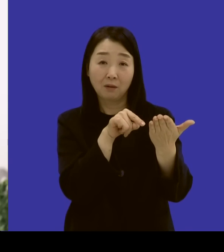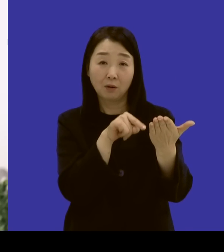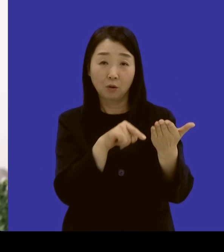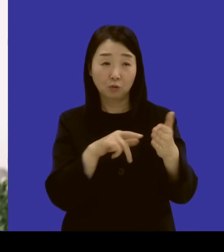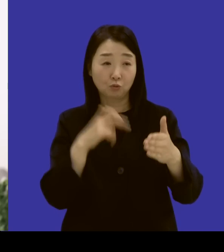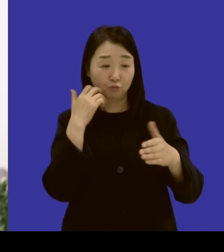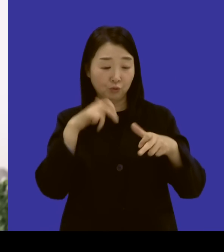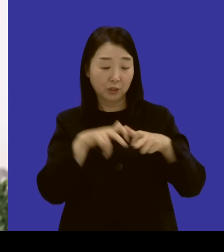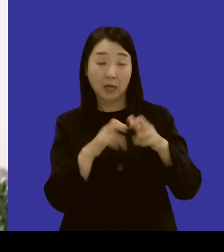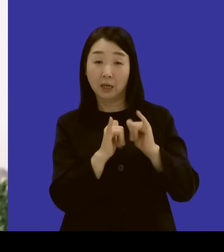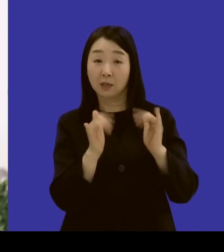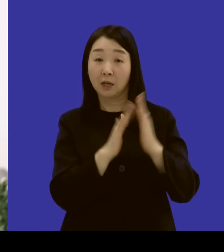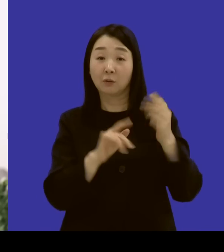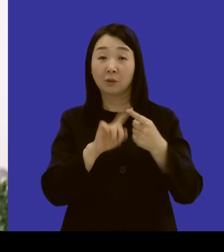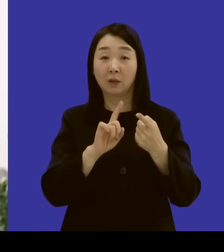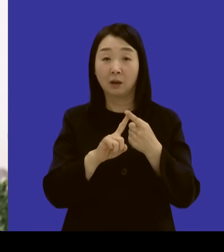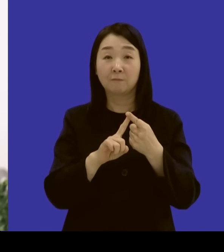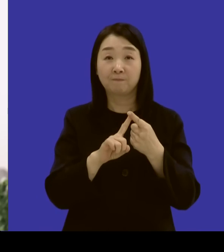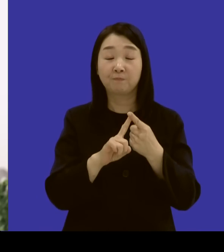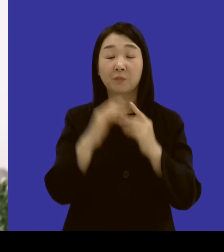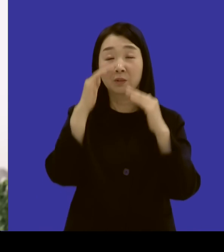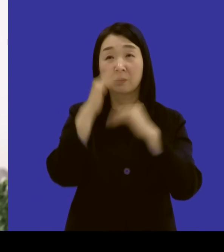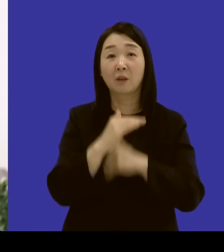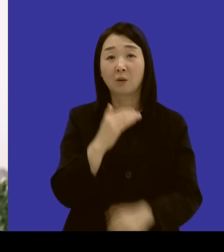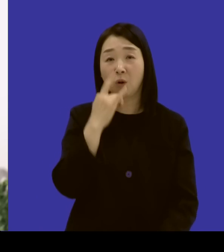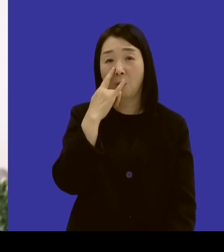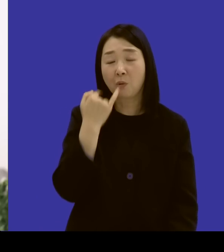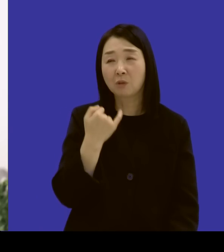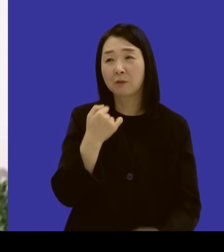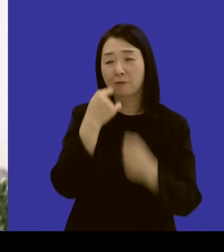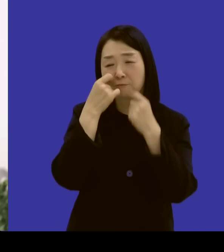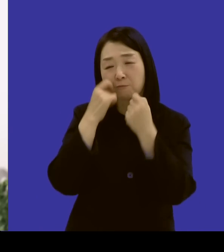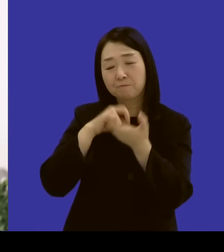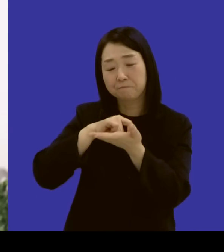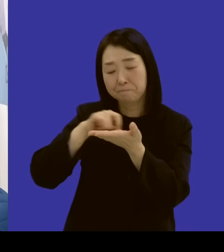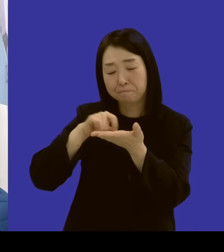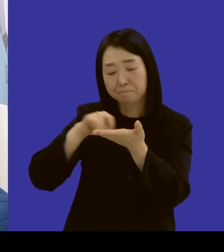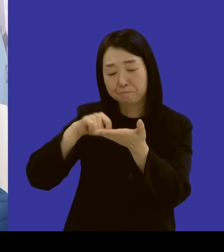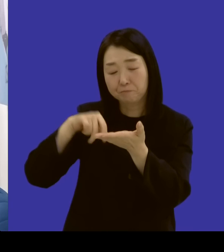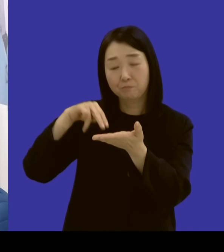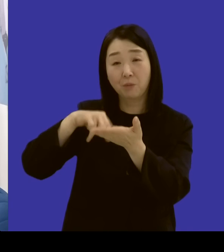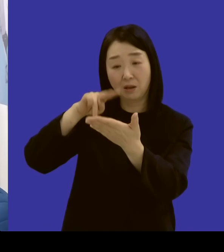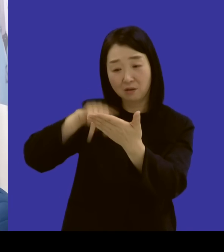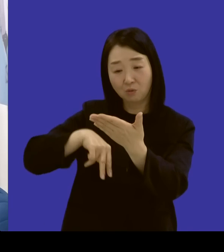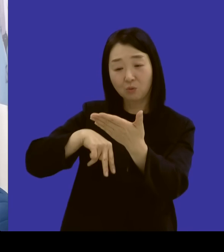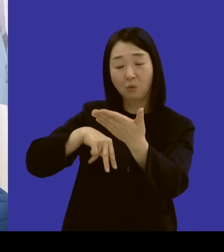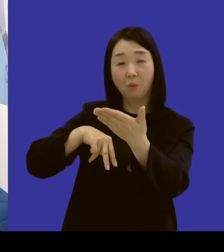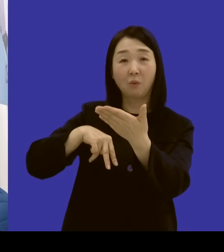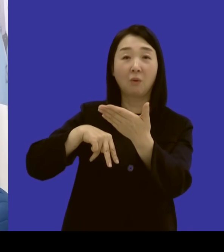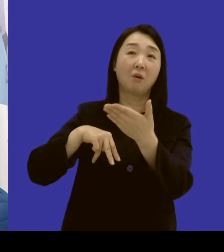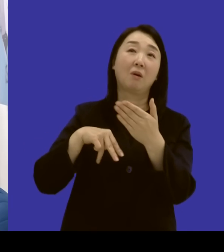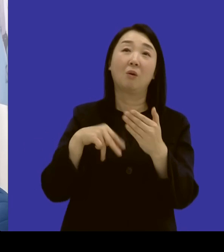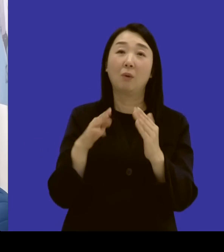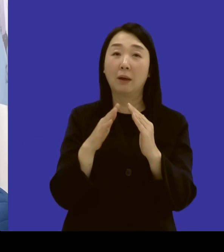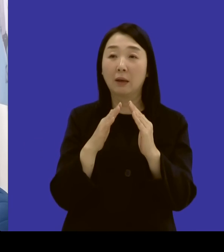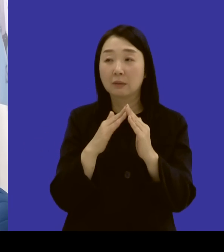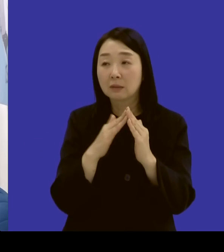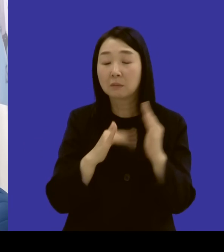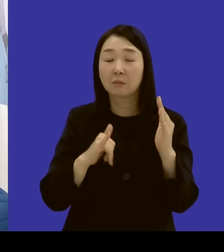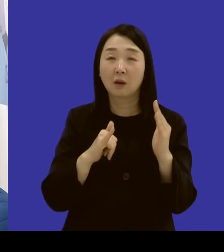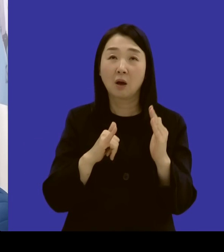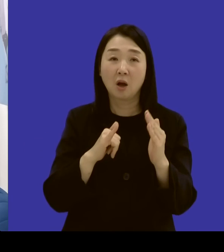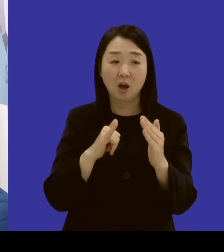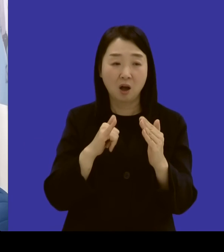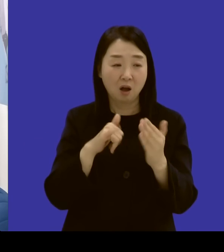장애인 가족이었는데 네. 어머니께서 너무 눈물로 글을 쓰셨더라고요. 그러면서 굉장히 가정 형편이 힘들고